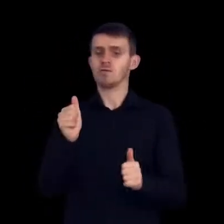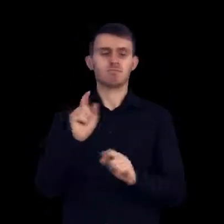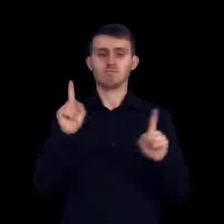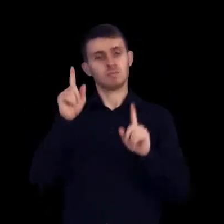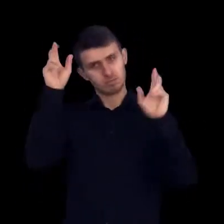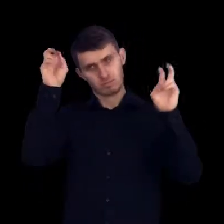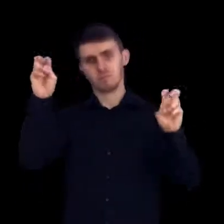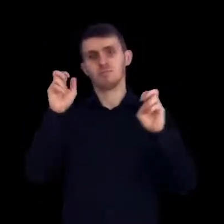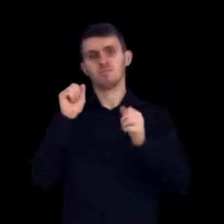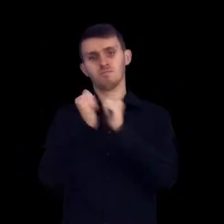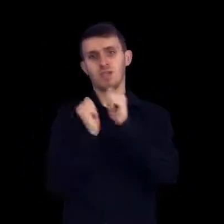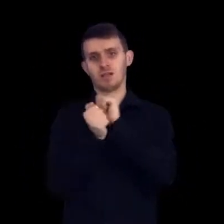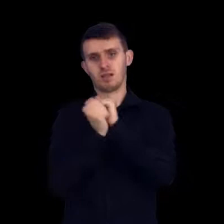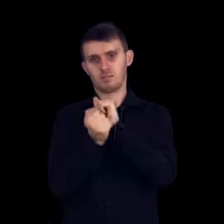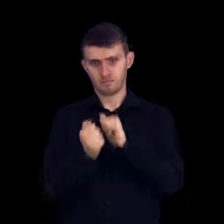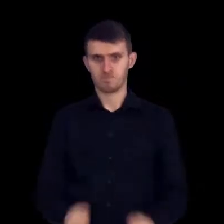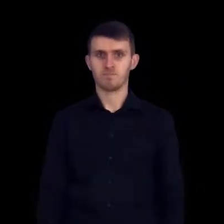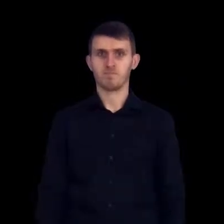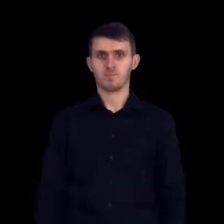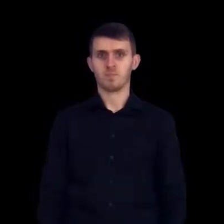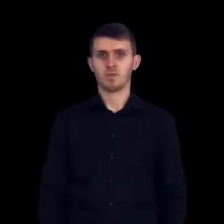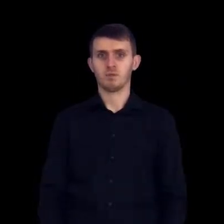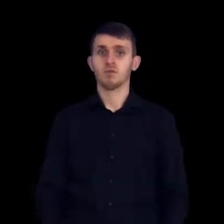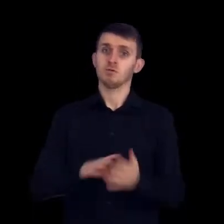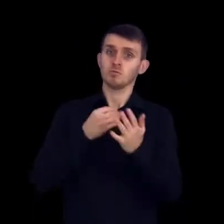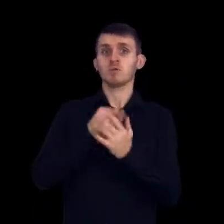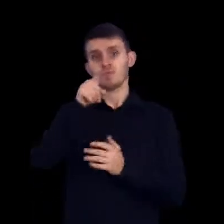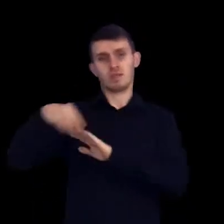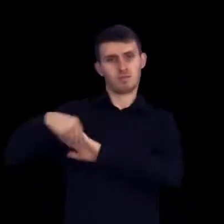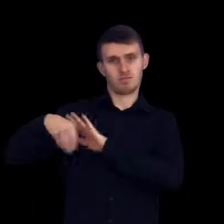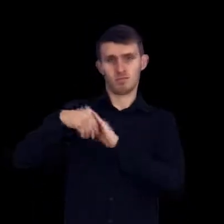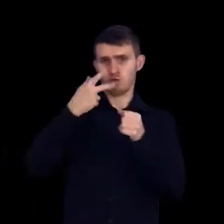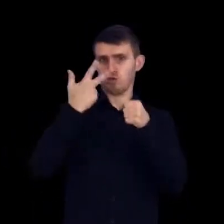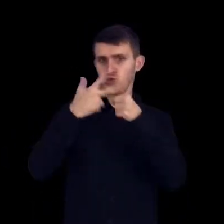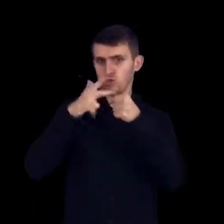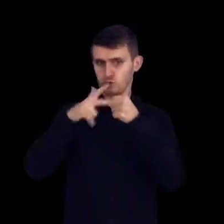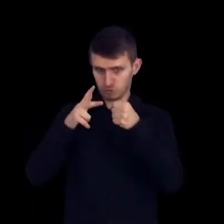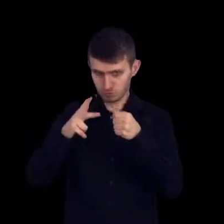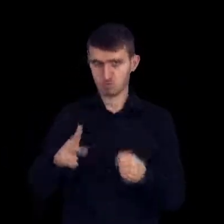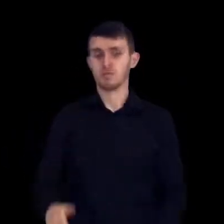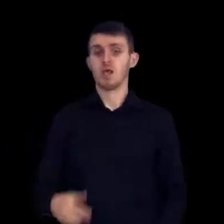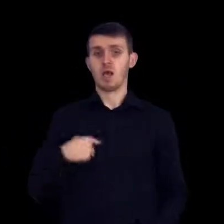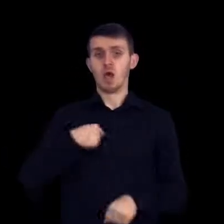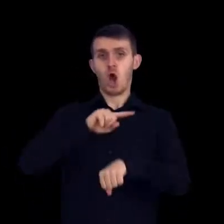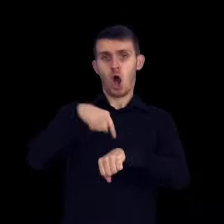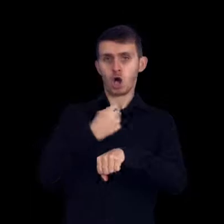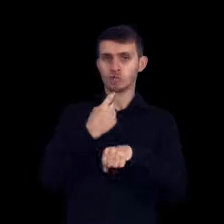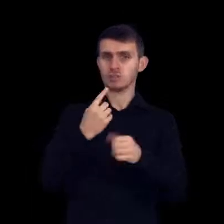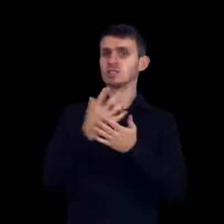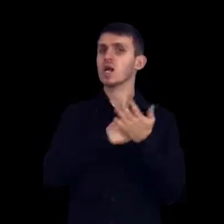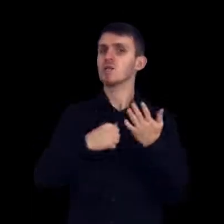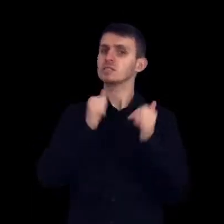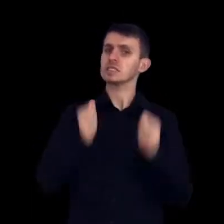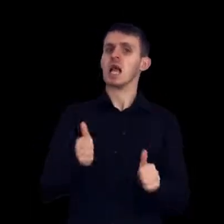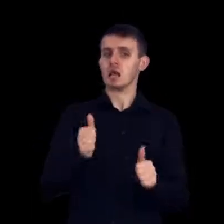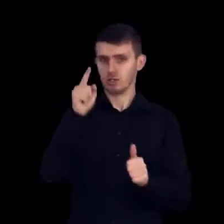powiedzmy że suma napiwków napiwki równa się 30 dolarów zatem mój łączny